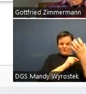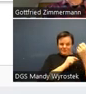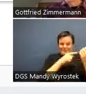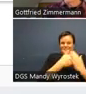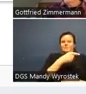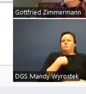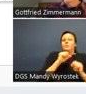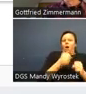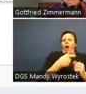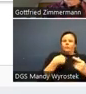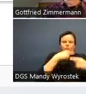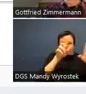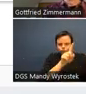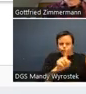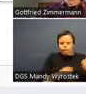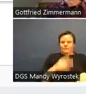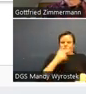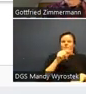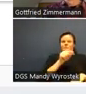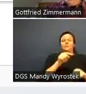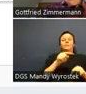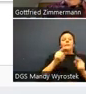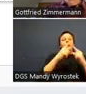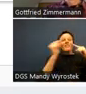Shift-Taste und so weiter. Das kennen Sie wahrscheinlich schon.